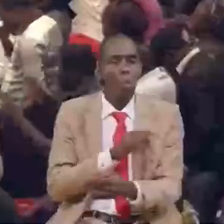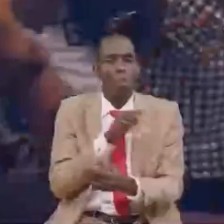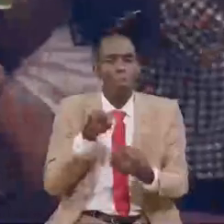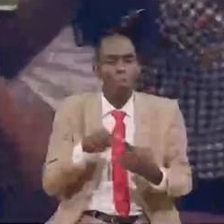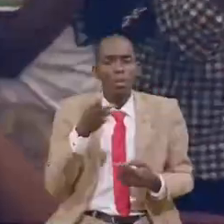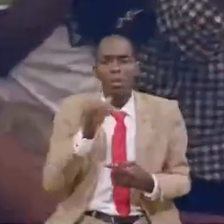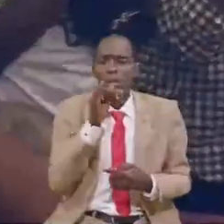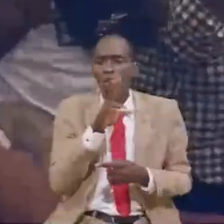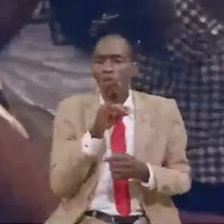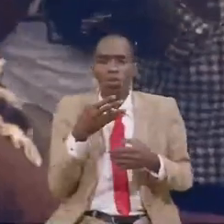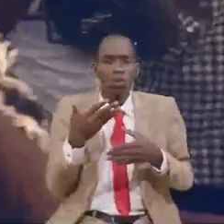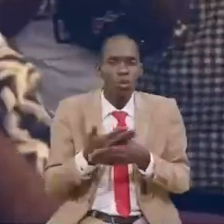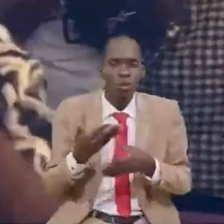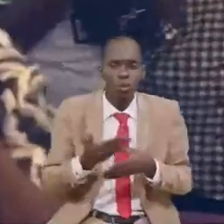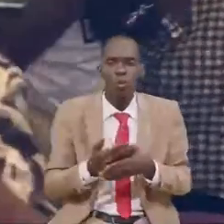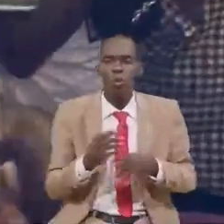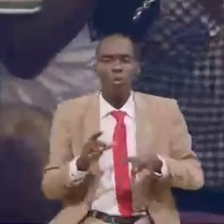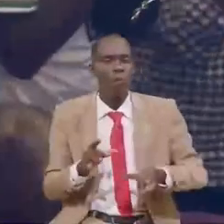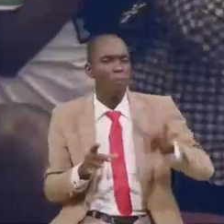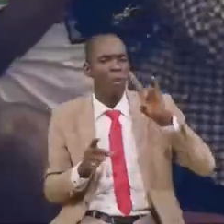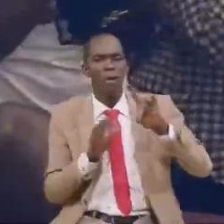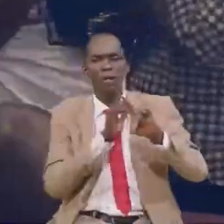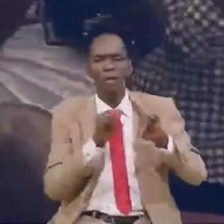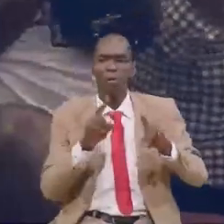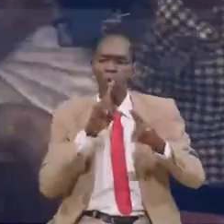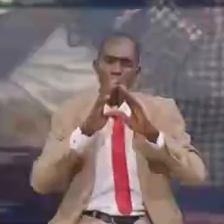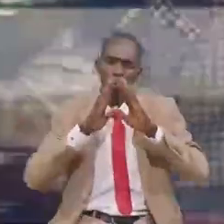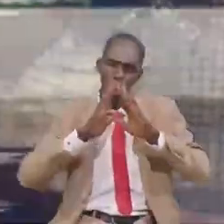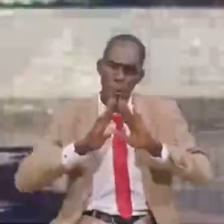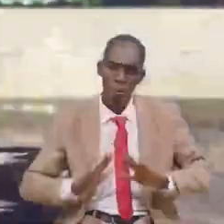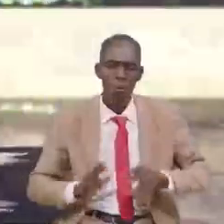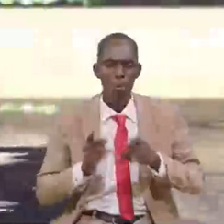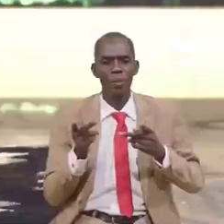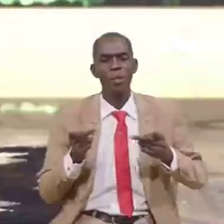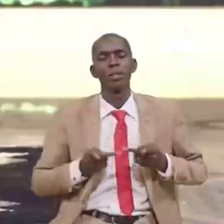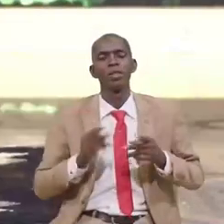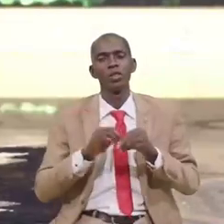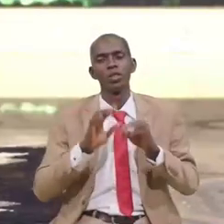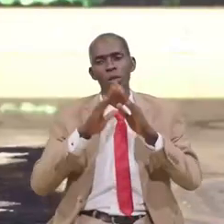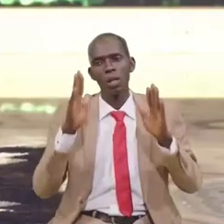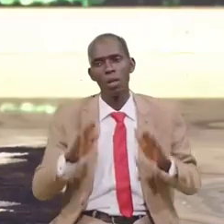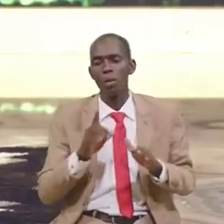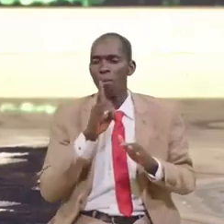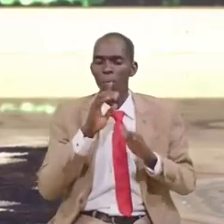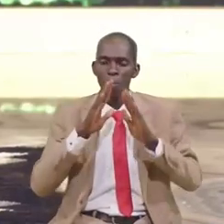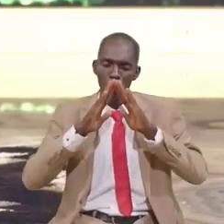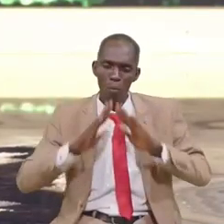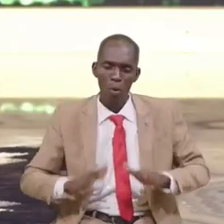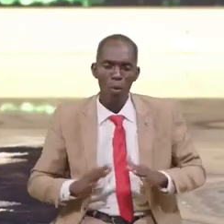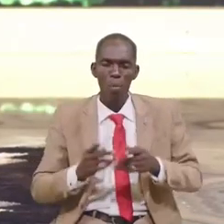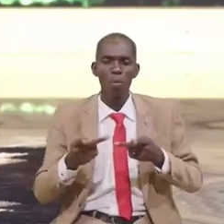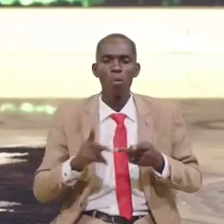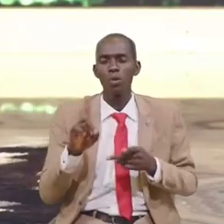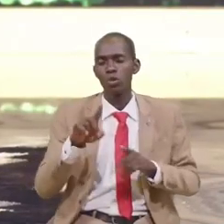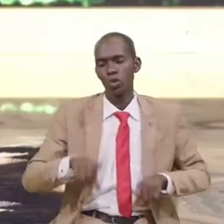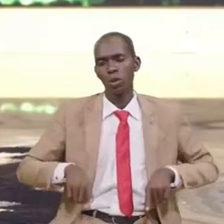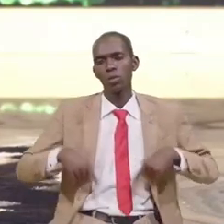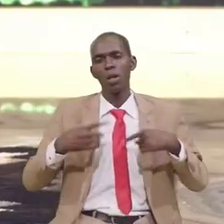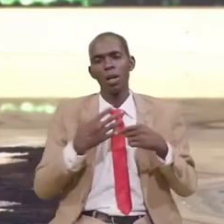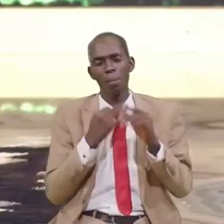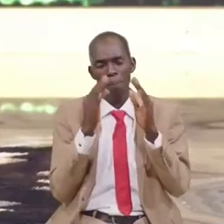Le matin, quand il n'y a pas de dérangement, vous allez aller à un lieu serein, calme dans votre maison, là où vous vivez, et vous allez prier